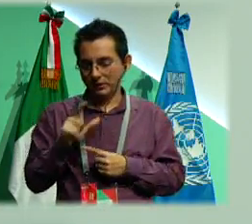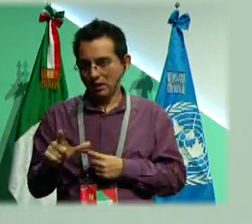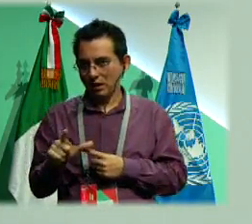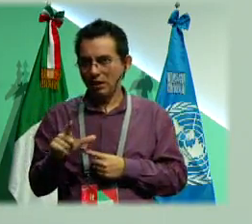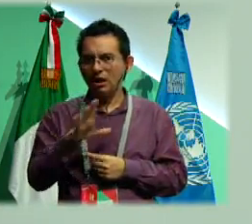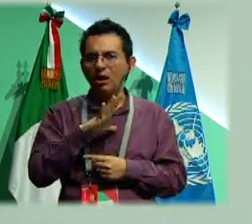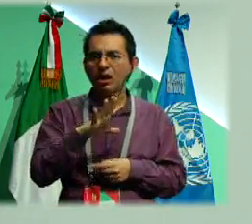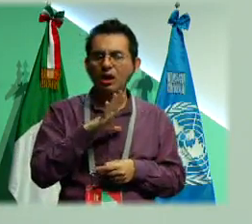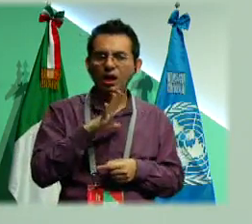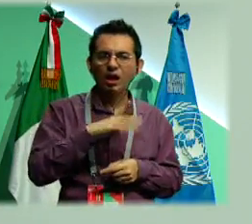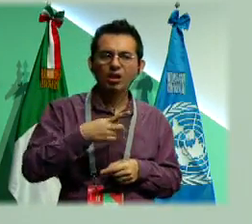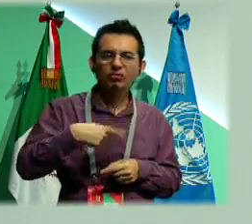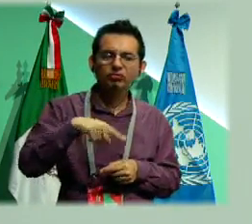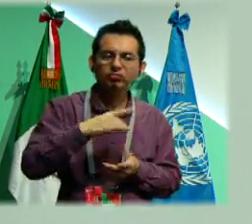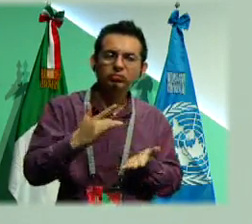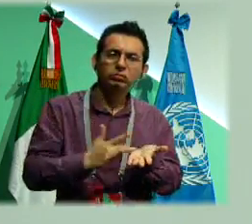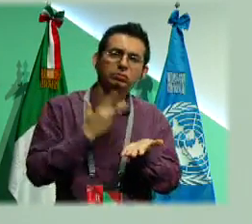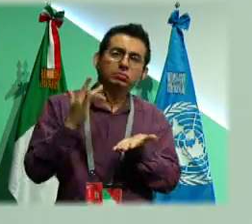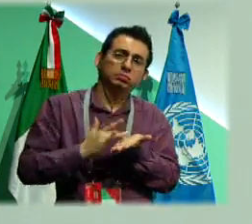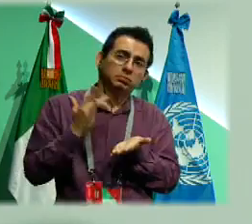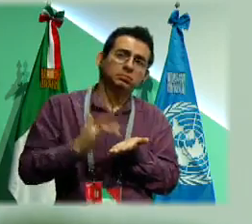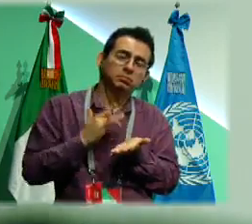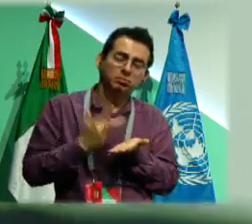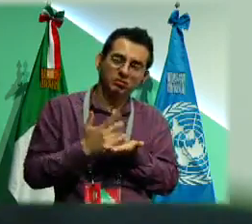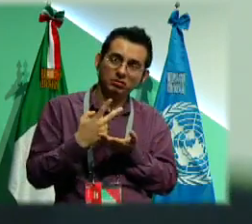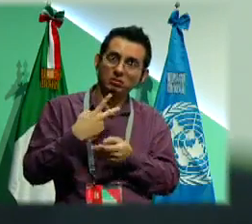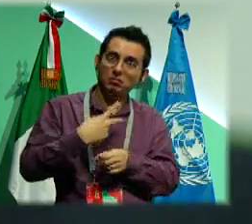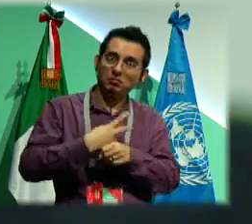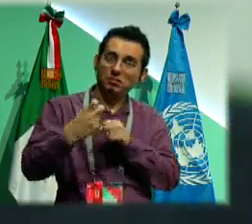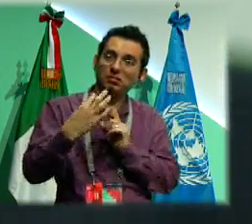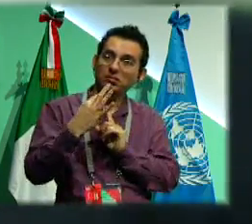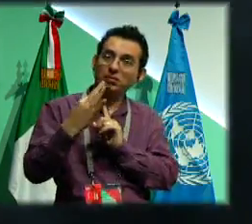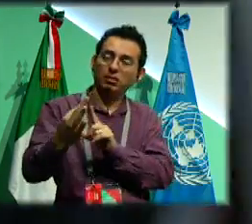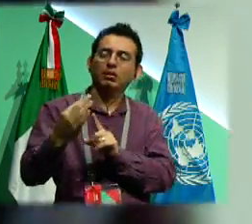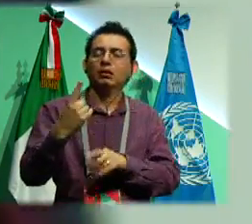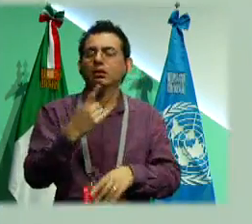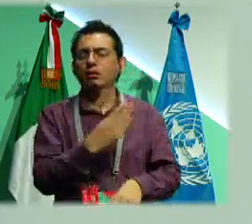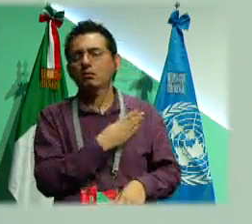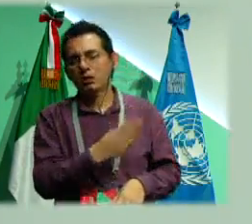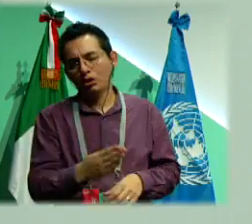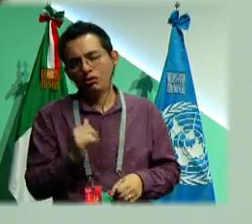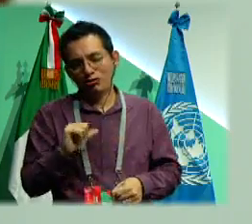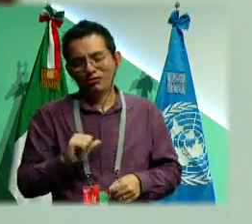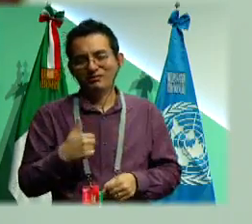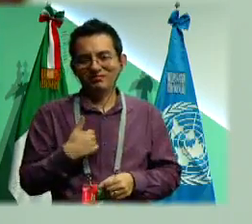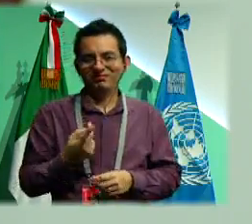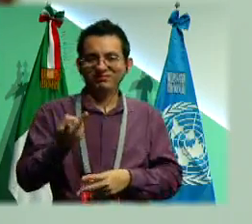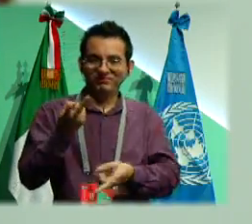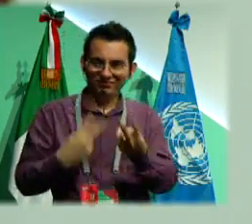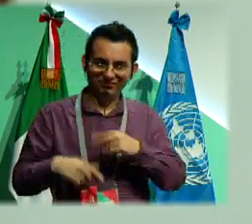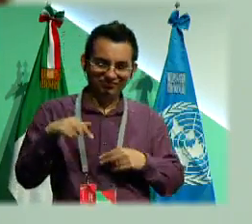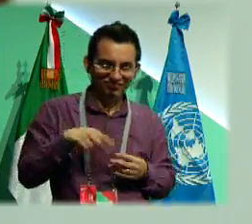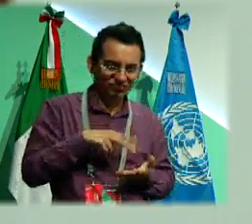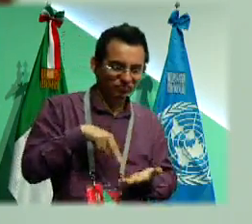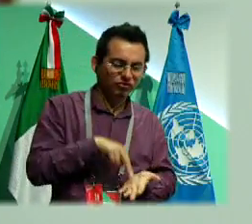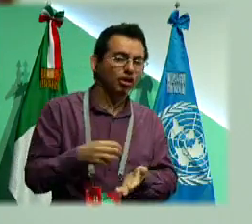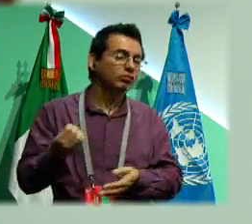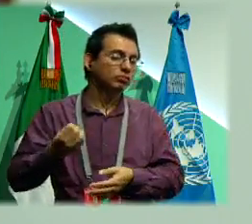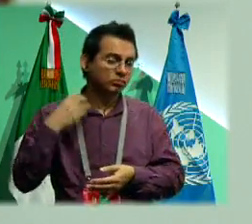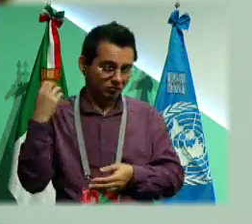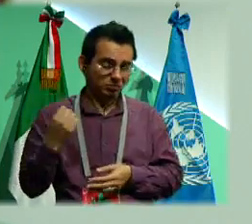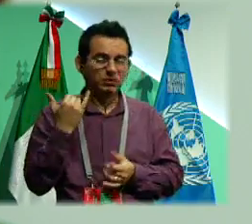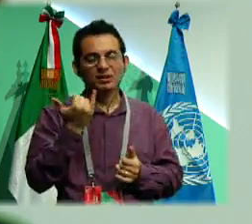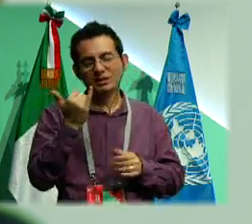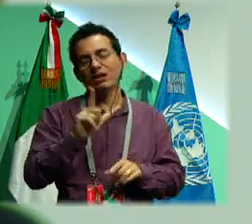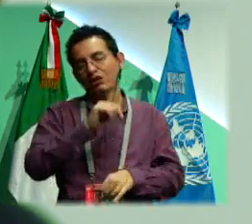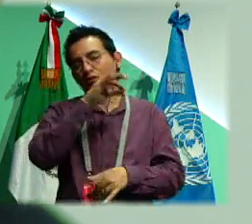invité. Ils étaient très ouverts à ce débat dans le forum. Je les remercie. Enfin, je voudrais